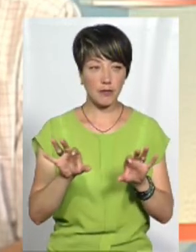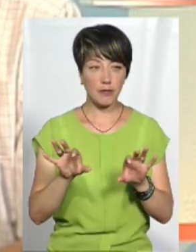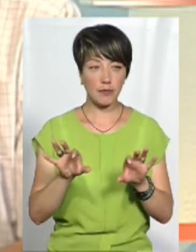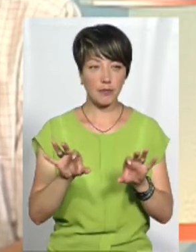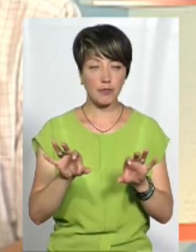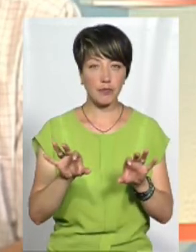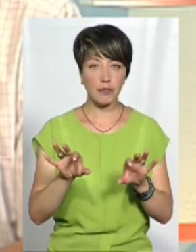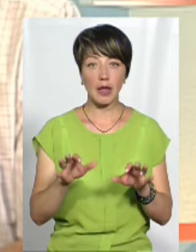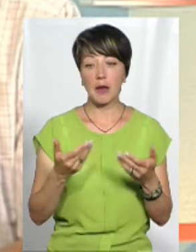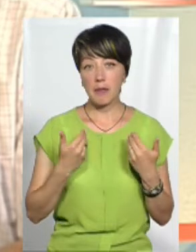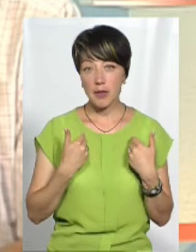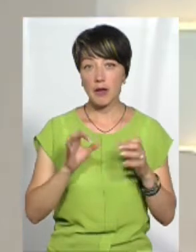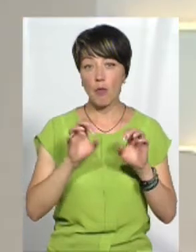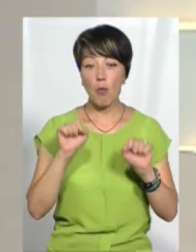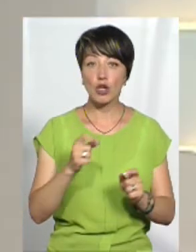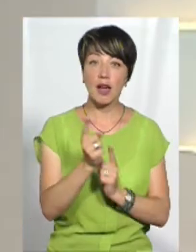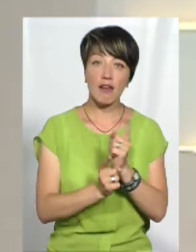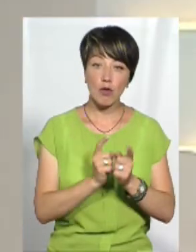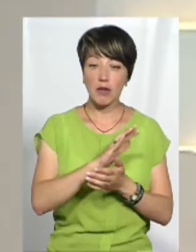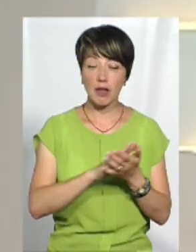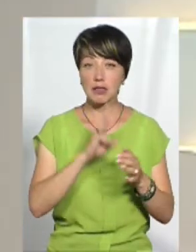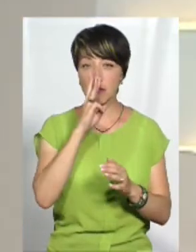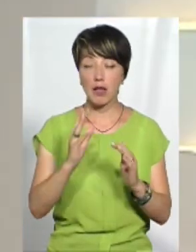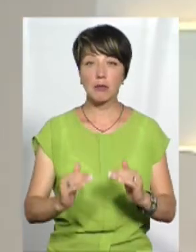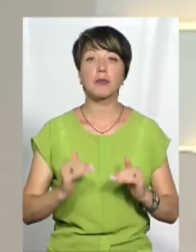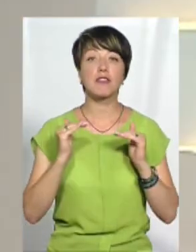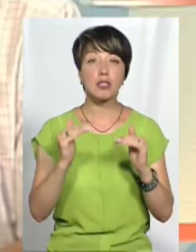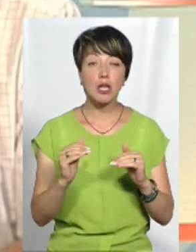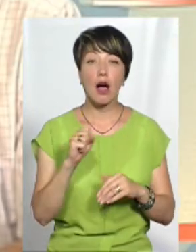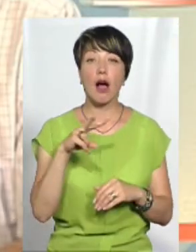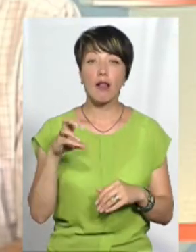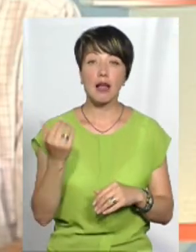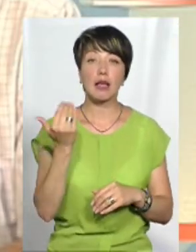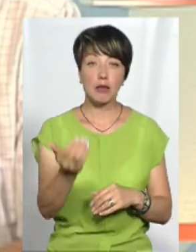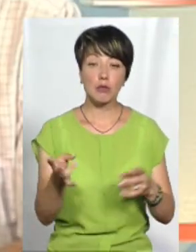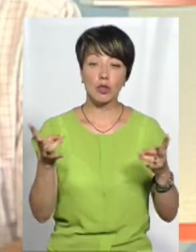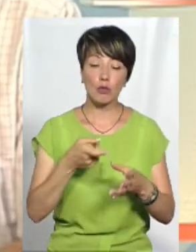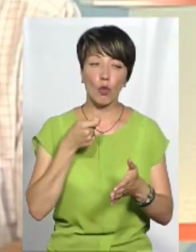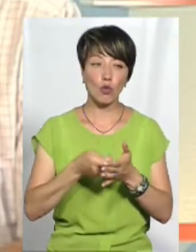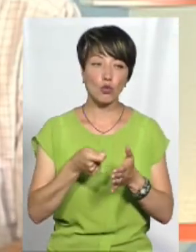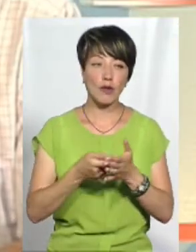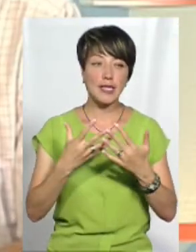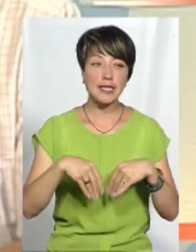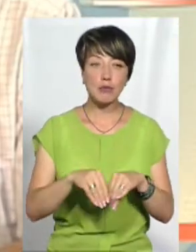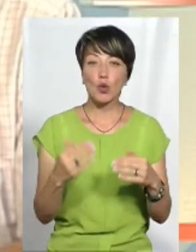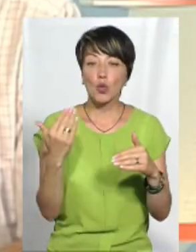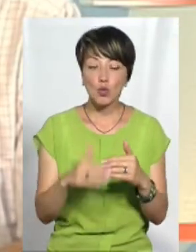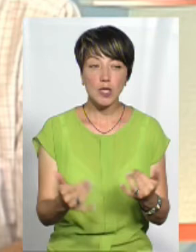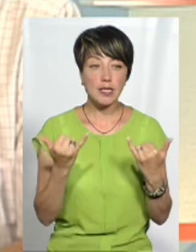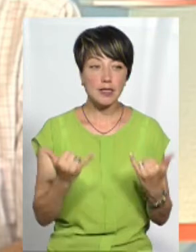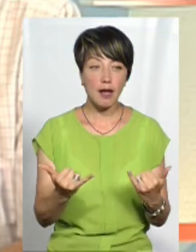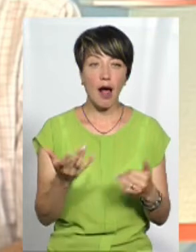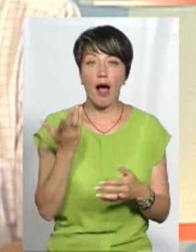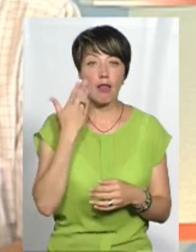що ми пояснюємо, що можливо реформа піде далі і зарплати підвищаться, але їм потрібно годувати сім'ї вже, а не десь